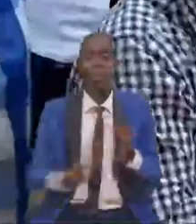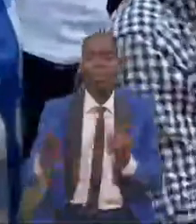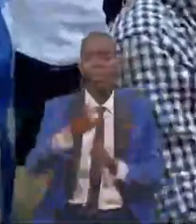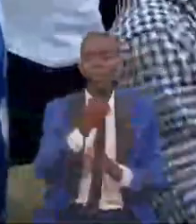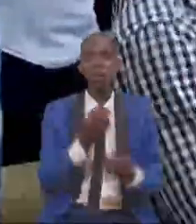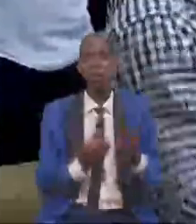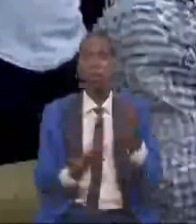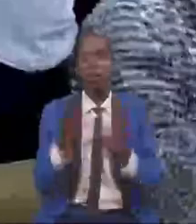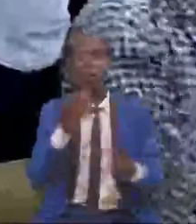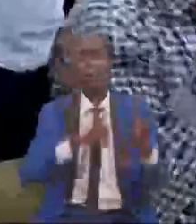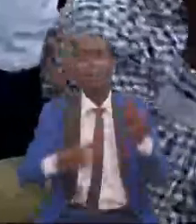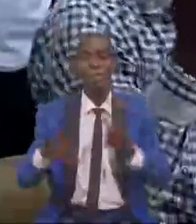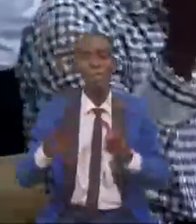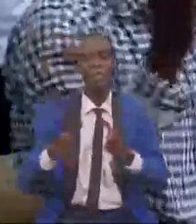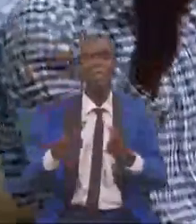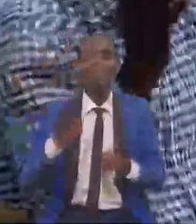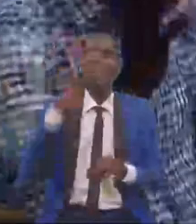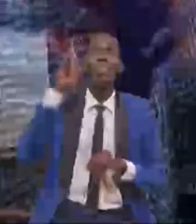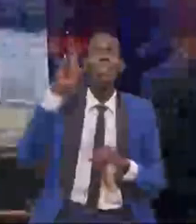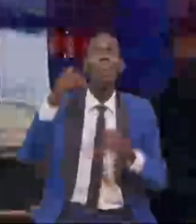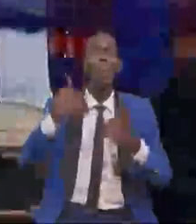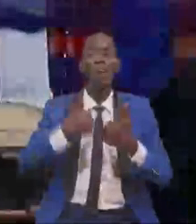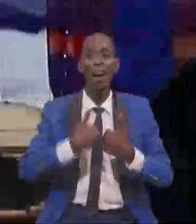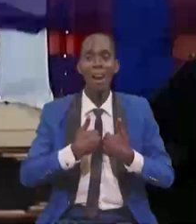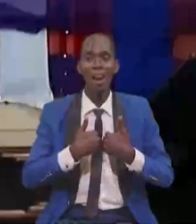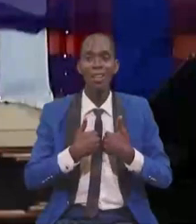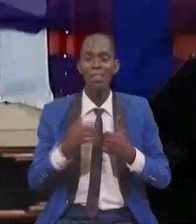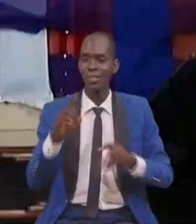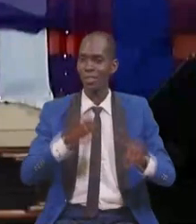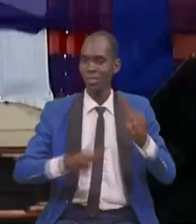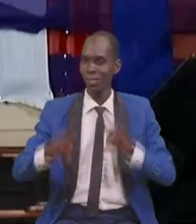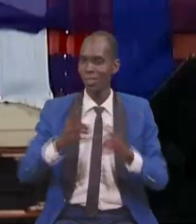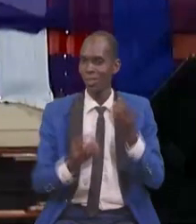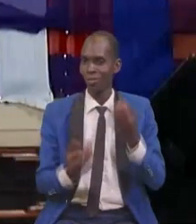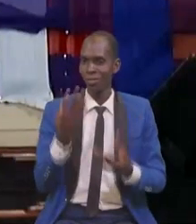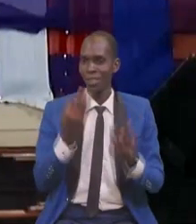Et que tout le monde dise, il fait toute